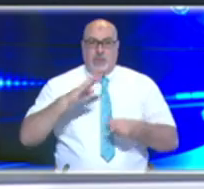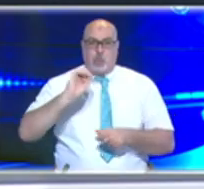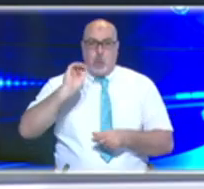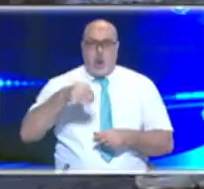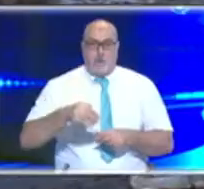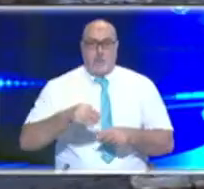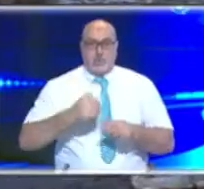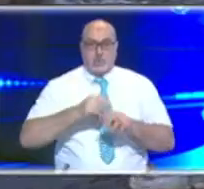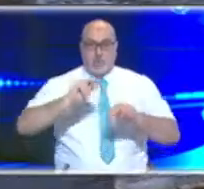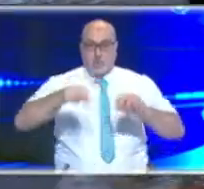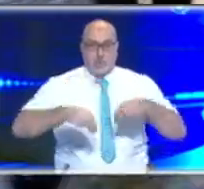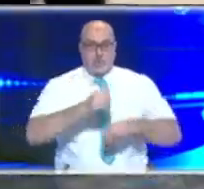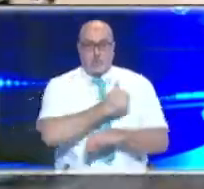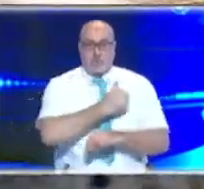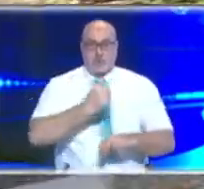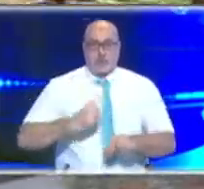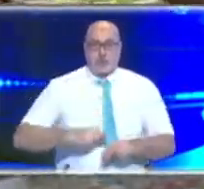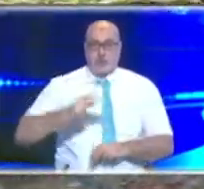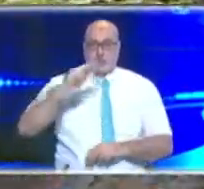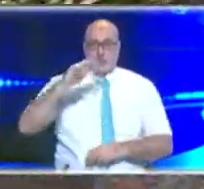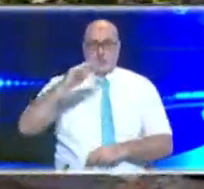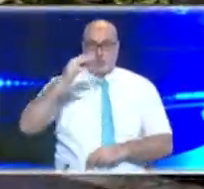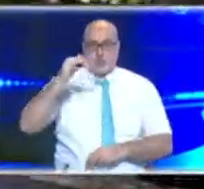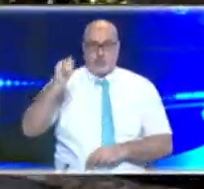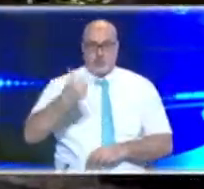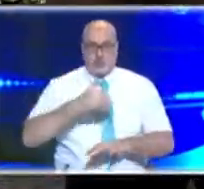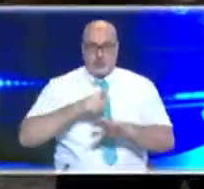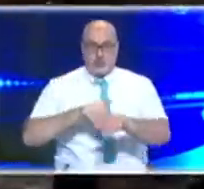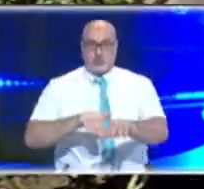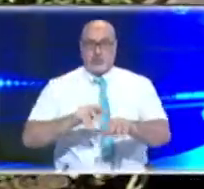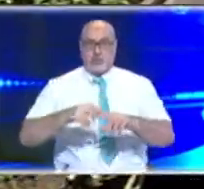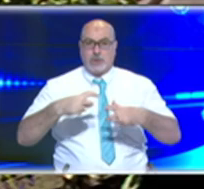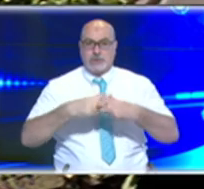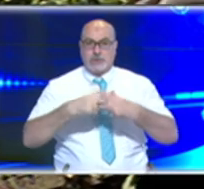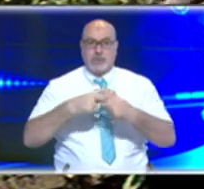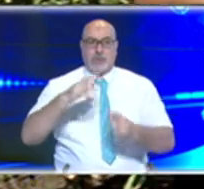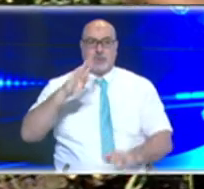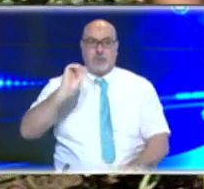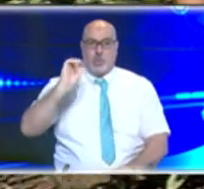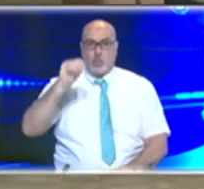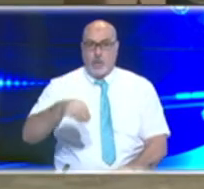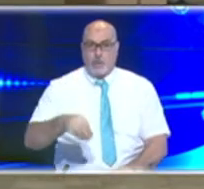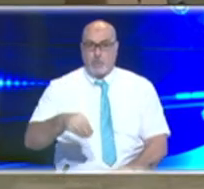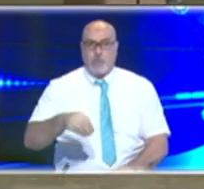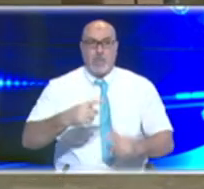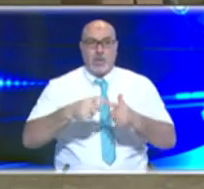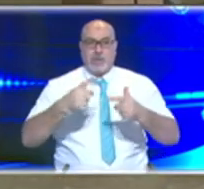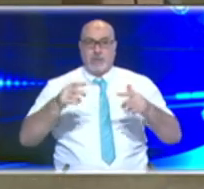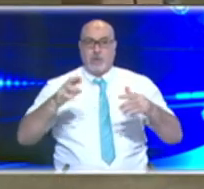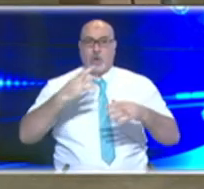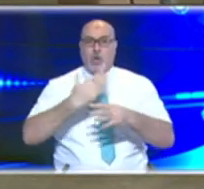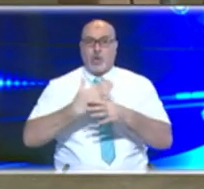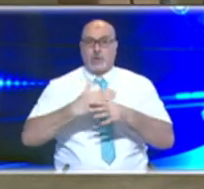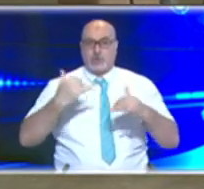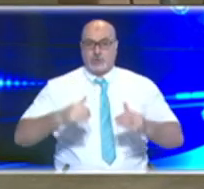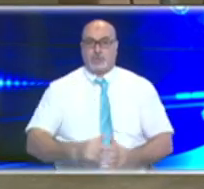وقائية صارمة تتواصل لليوم الثالث امتحانات شهادة التعليم المتوسط عبر الوطن،